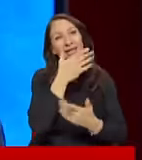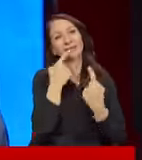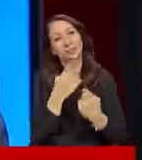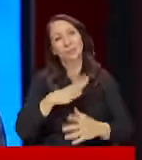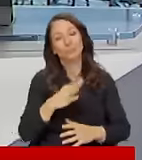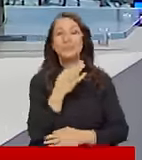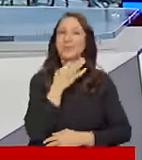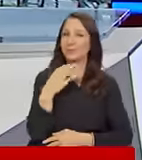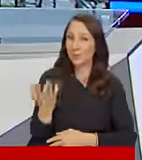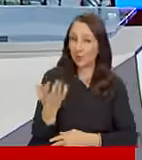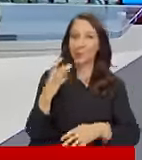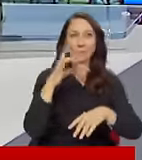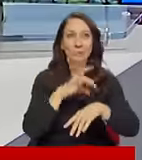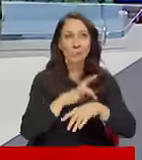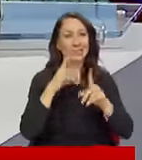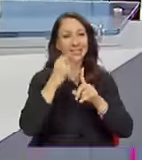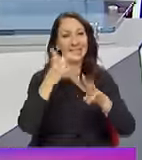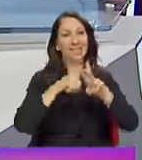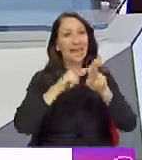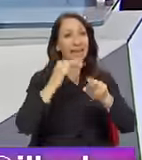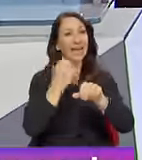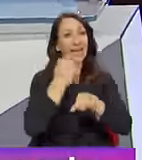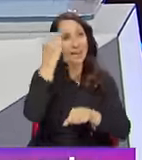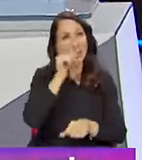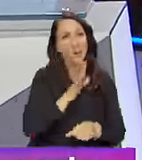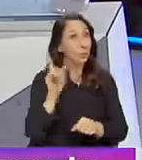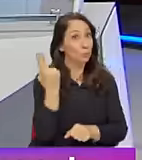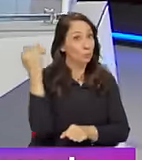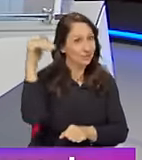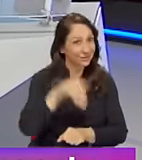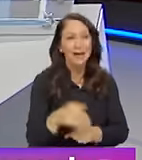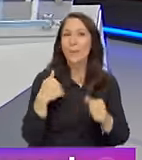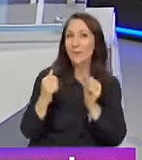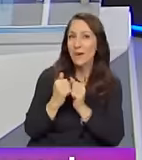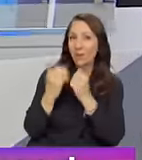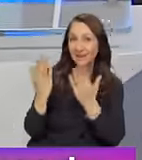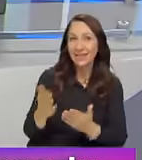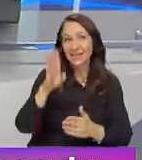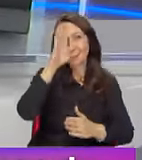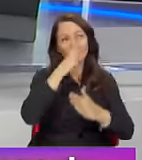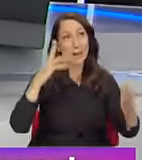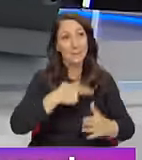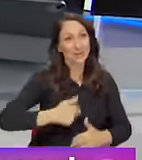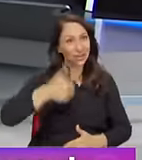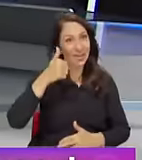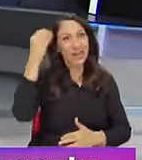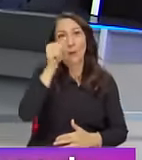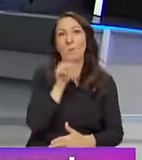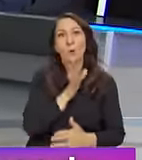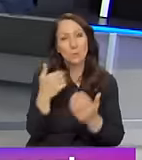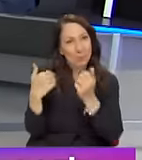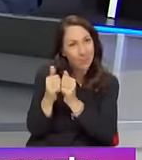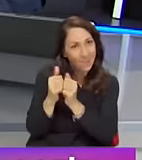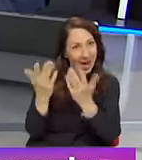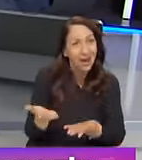istiyorum. Efendim teşekkür ederim. Doktor Dilek Kaya İmamoğlu sürpriz yaptı, yanımızdaydı. Ve İstanbul Büyükşehir Belediye Başkanı Ekrem